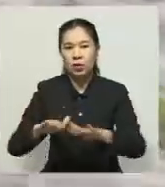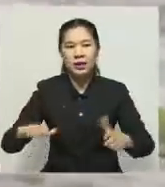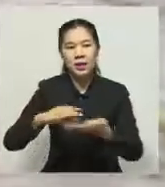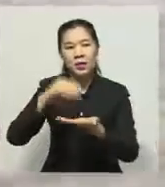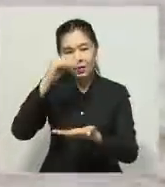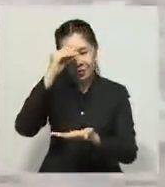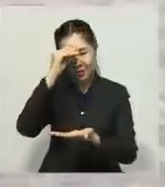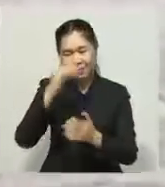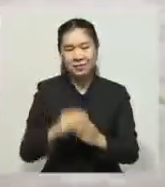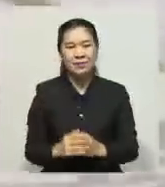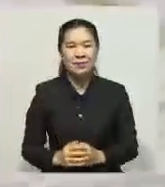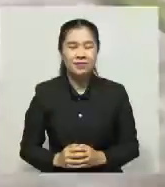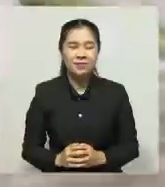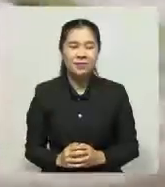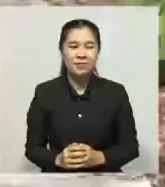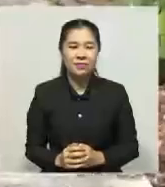ค่ะ